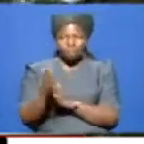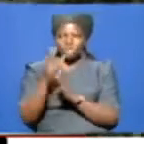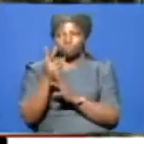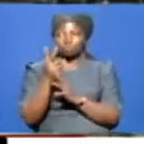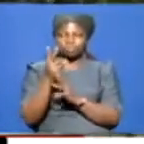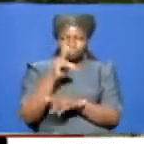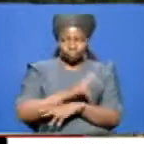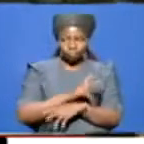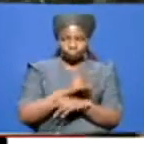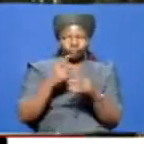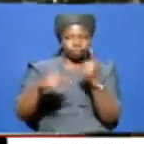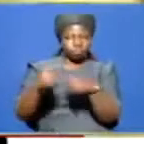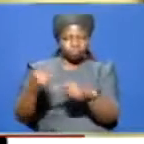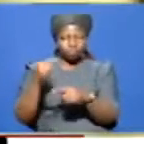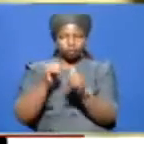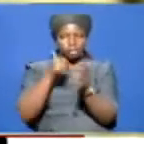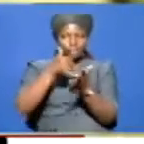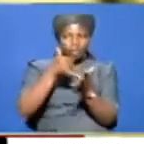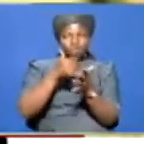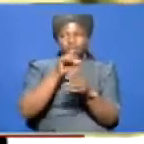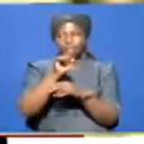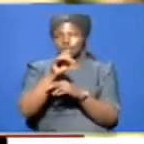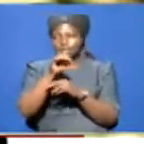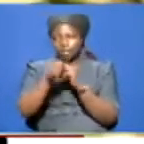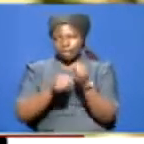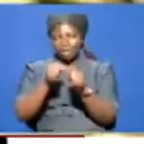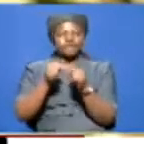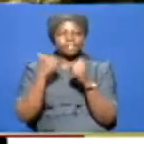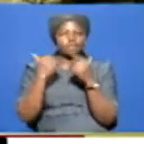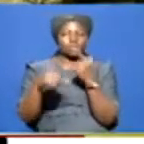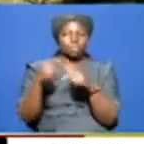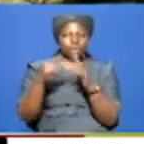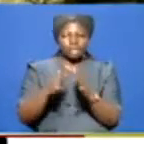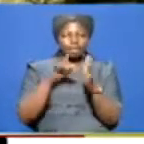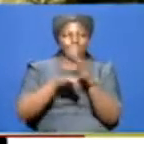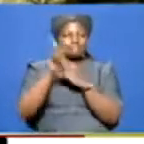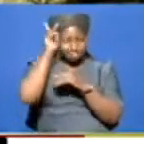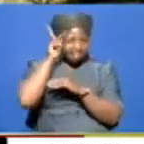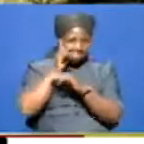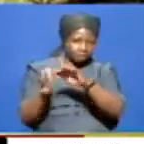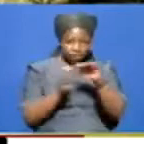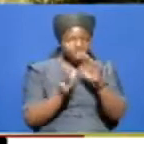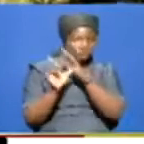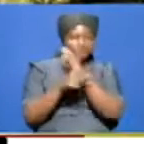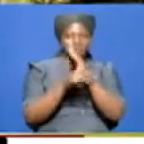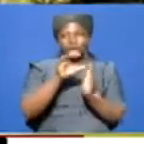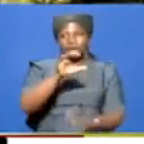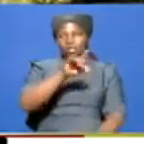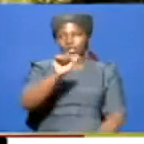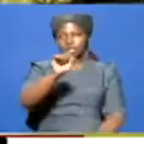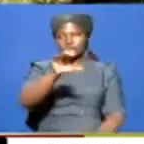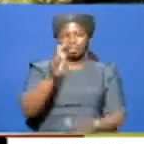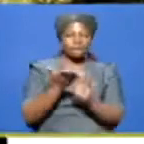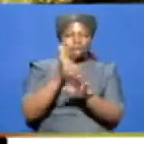85 katika kilabu cha Karen mwezi Agosti mwaka huu. Kwingineko, mashindano ya gofu ya Classic yatarejea wikendi hii,